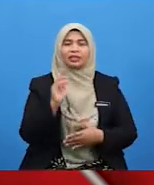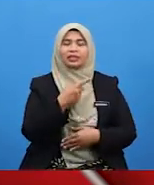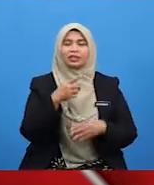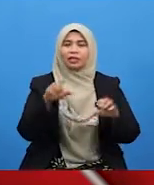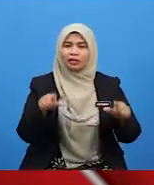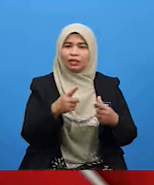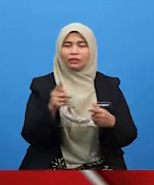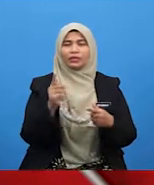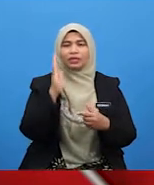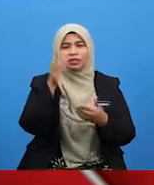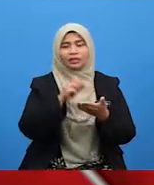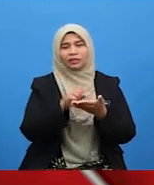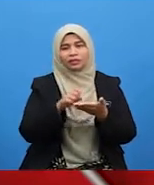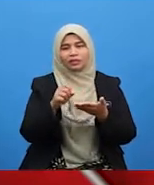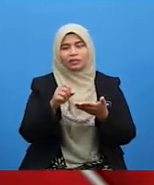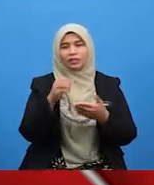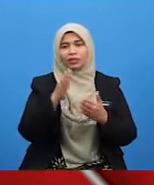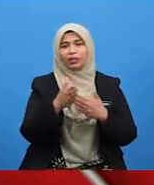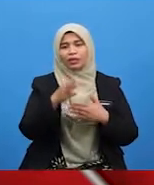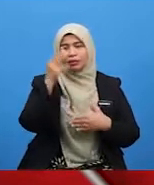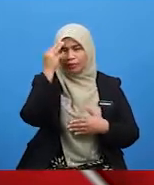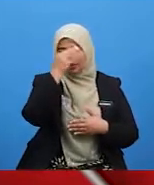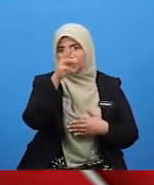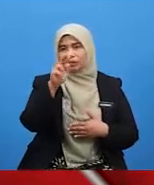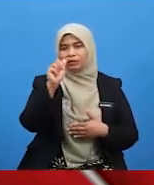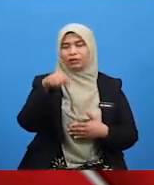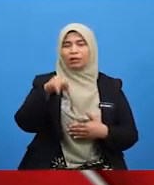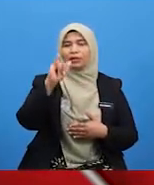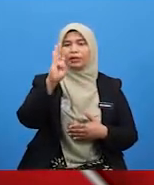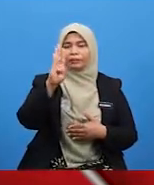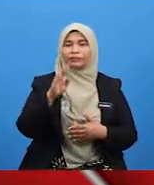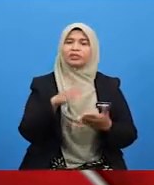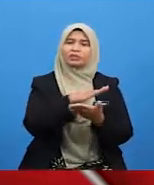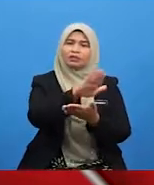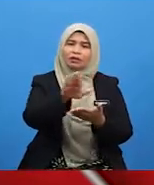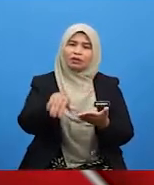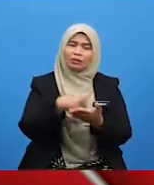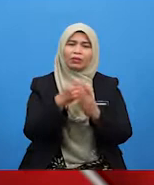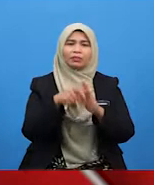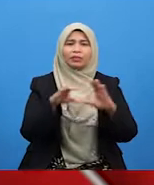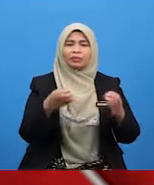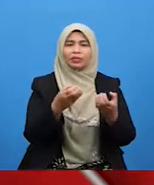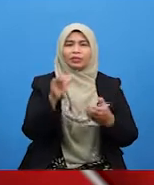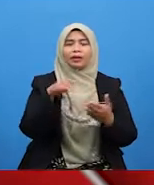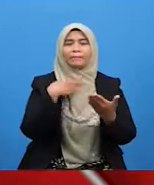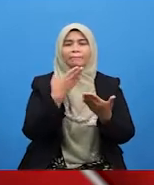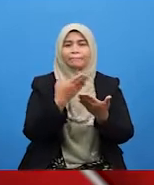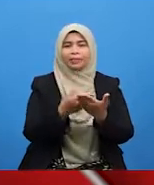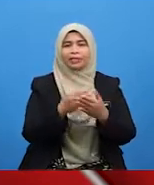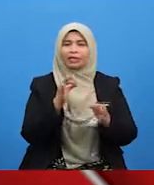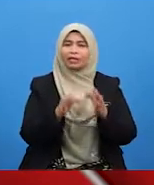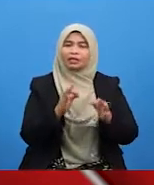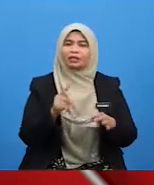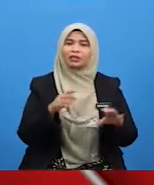lakukan akan dicatat oleh Malaikat Raqib. Segala perbuatan yang baik sekiranya kita